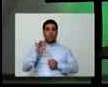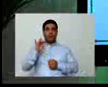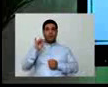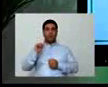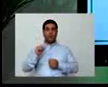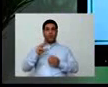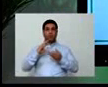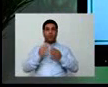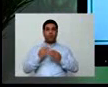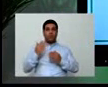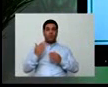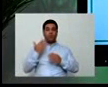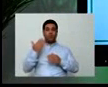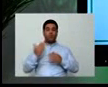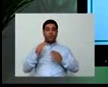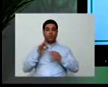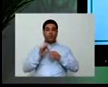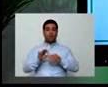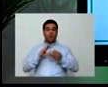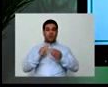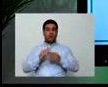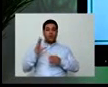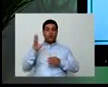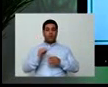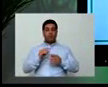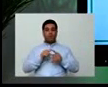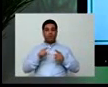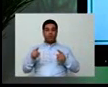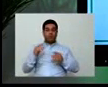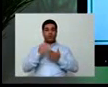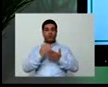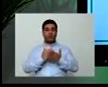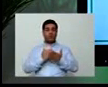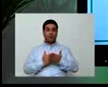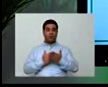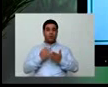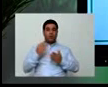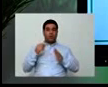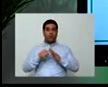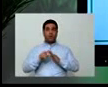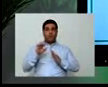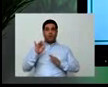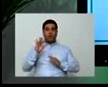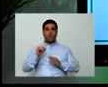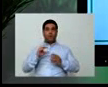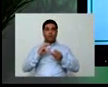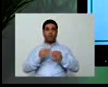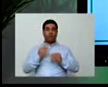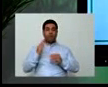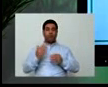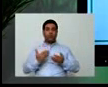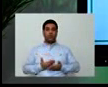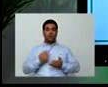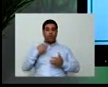Biosferaning barqarorligi esa unda kechadigan barcha jarayonlarni tarkibidagi, ya'ni biosferani tashkil qiladigan